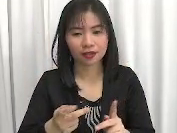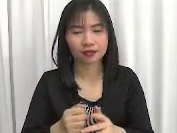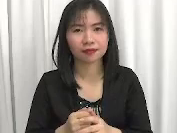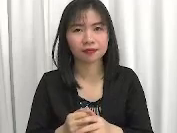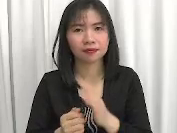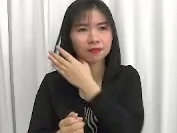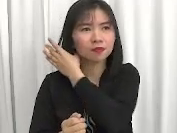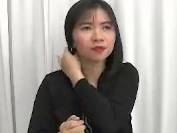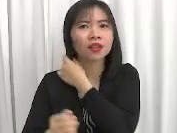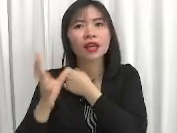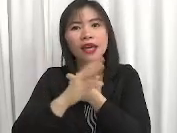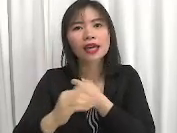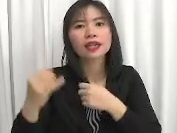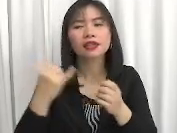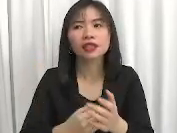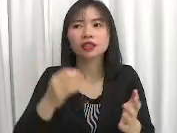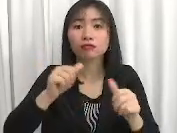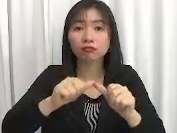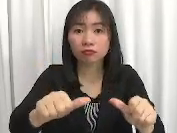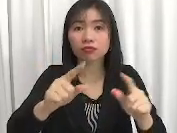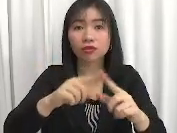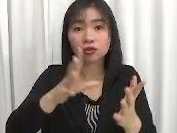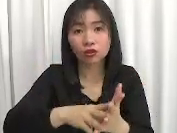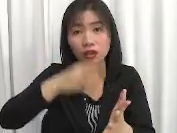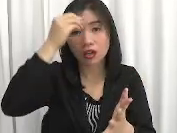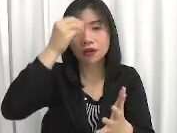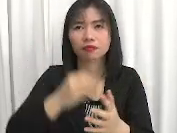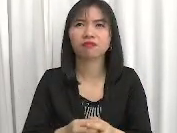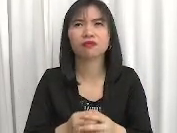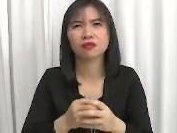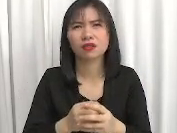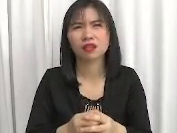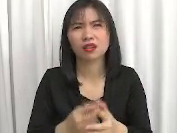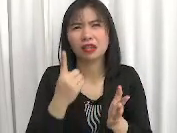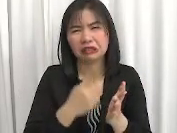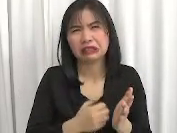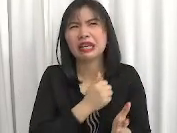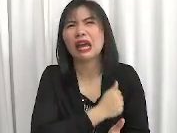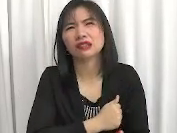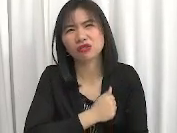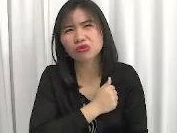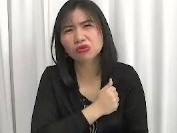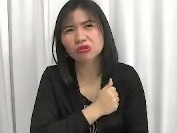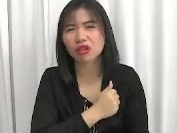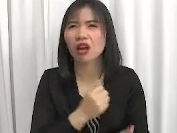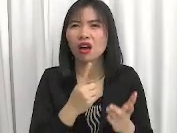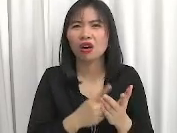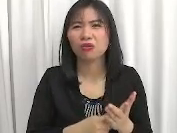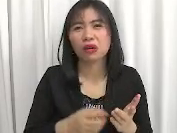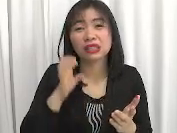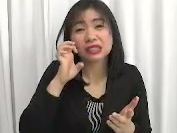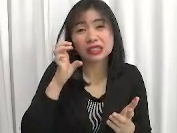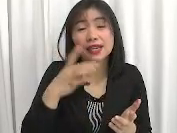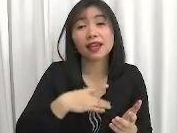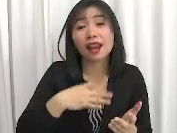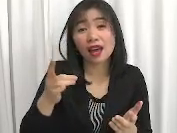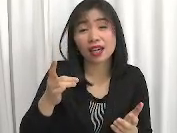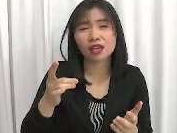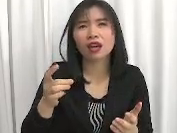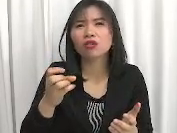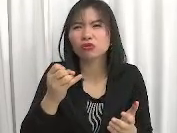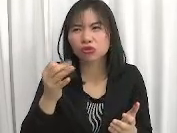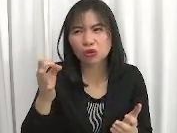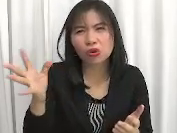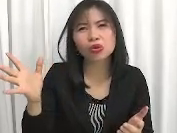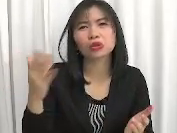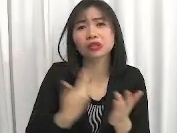eh. Ano ba ang kanyang pag-uugali? Ano ba ang kanyang gusto? Yeah. Ano yung kanyang ano? Ano ba yung, kaya, yung ayaw niya?